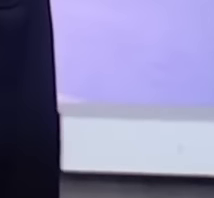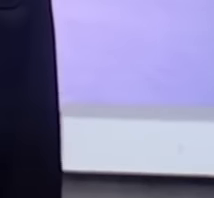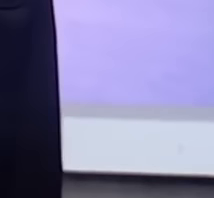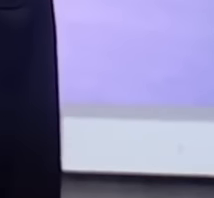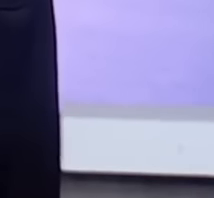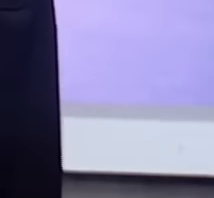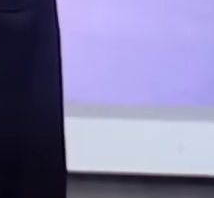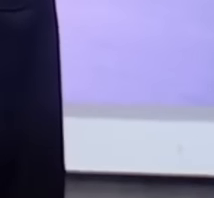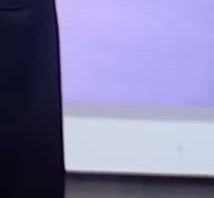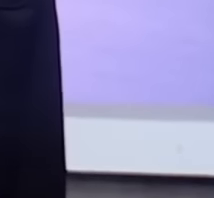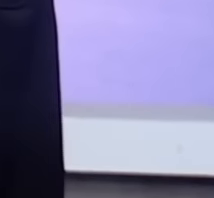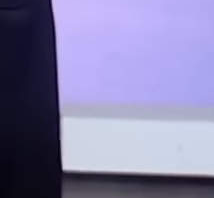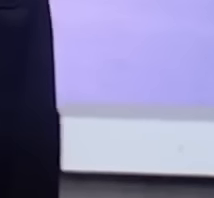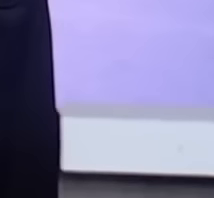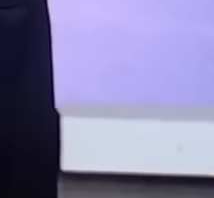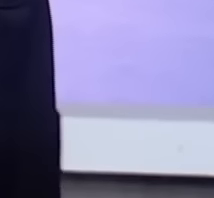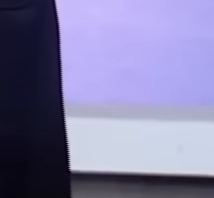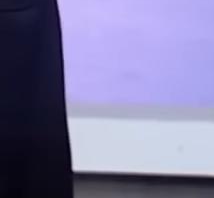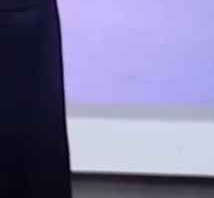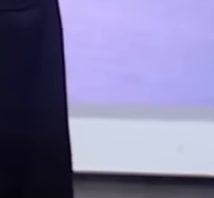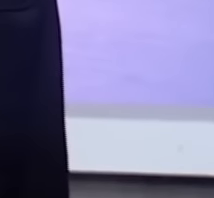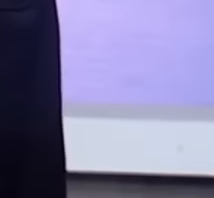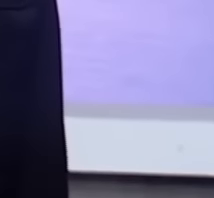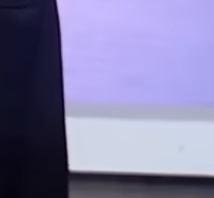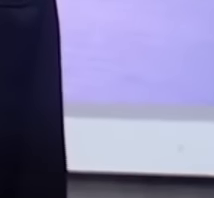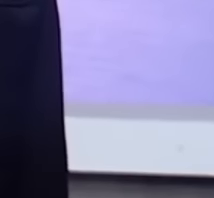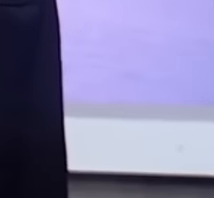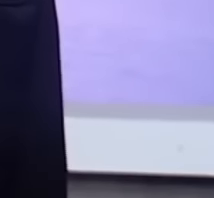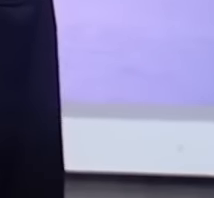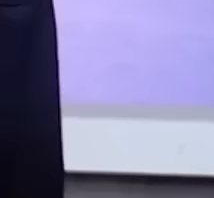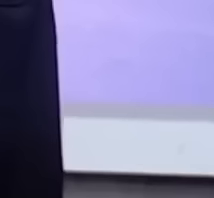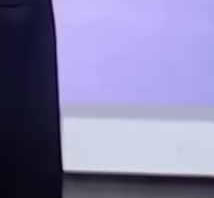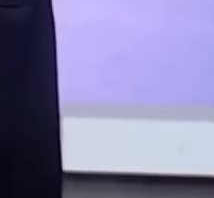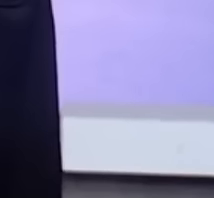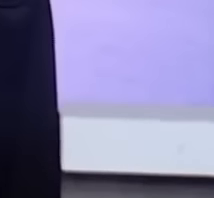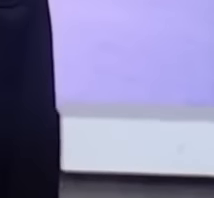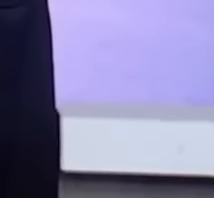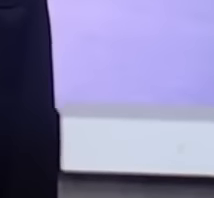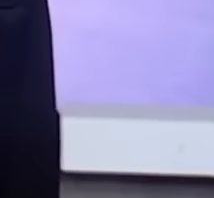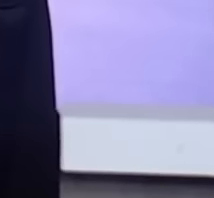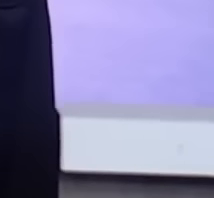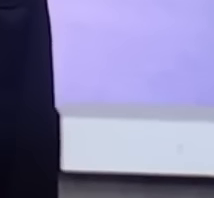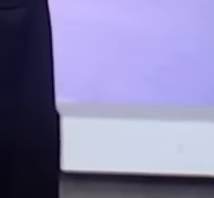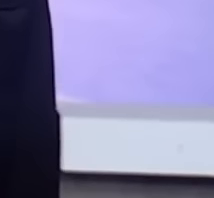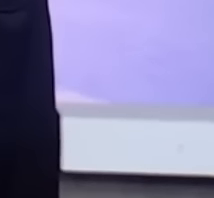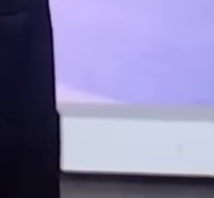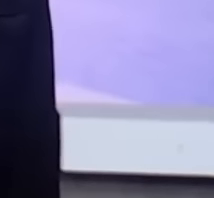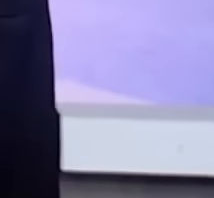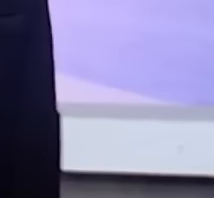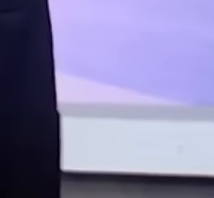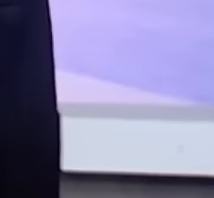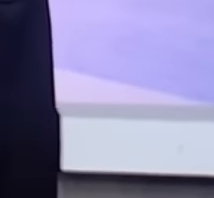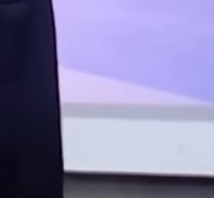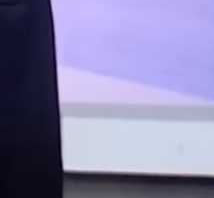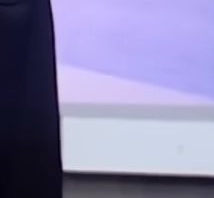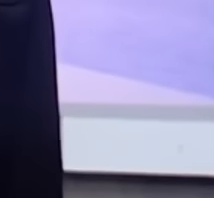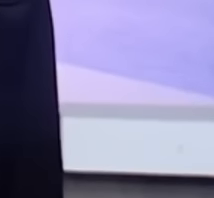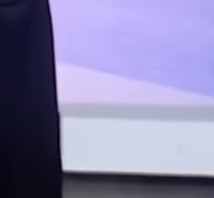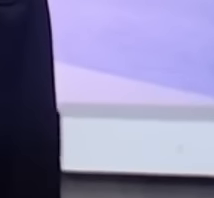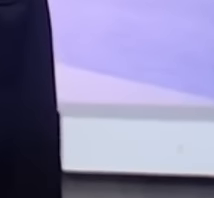Mga kapuso, sama-sama tayong maging saksi. Mag-subscribe sa GMA Integrated News sa YouTube at para sa mga kapuso abroad,